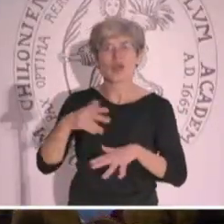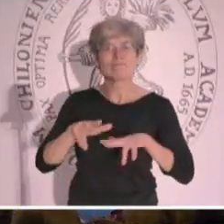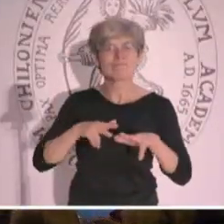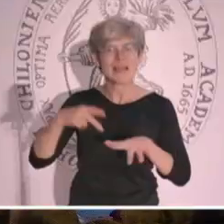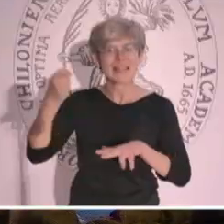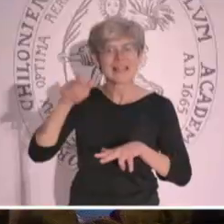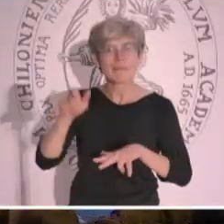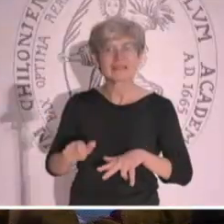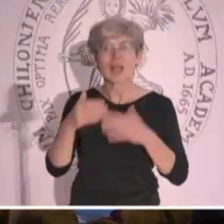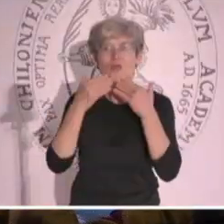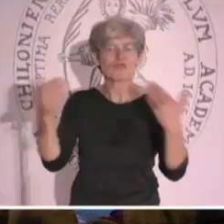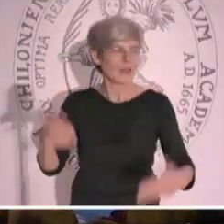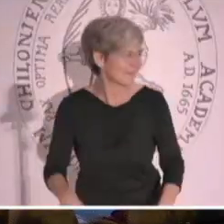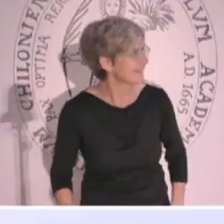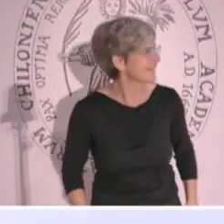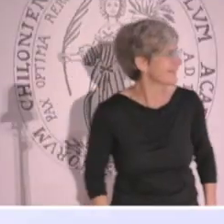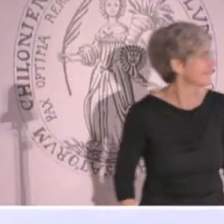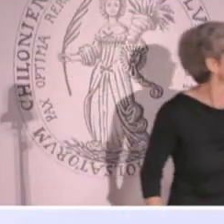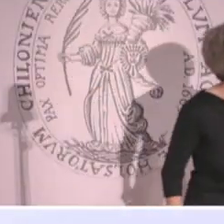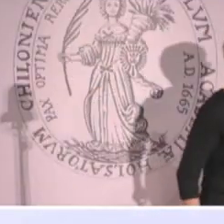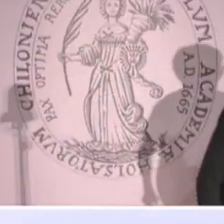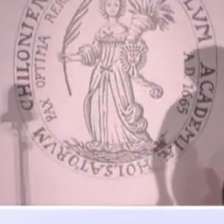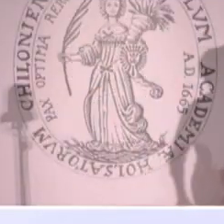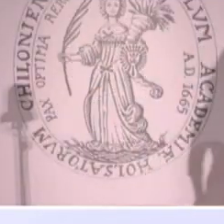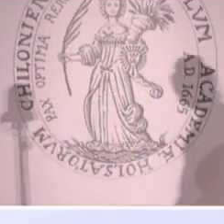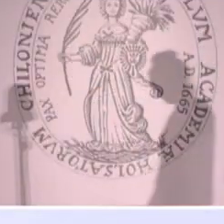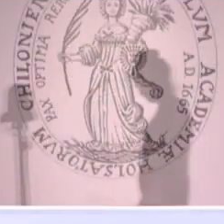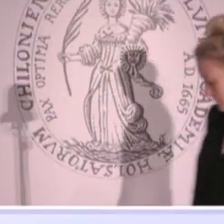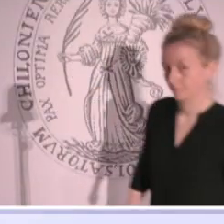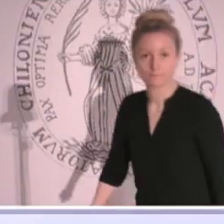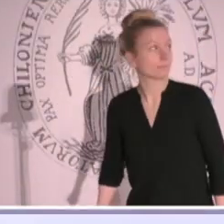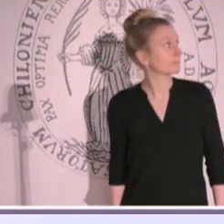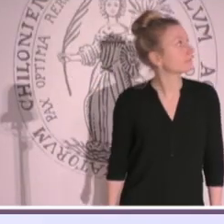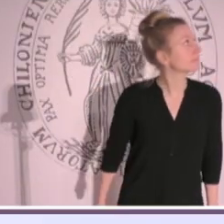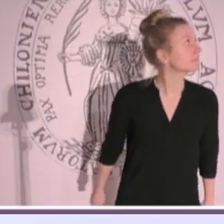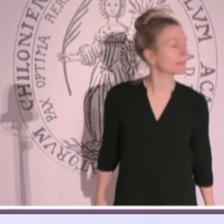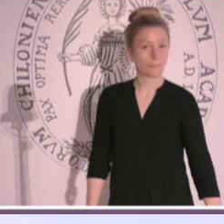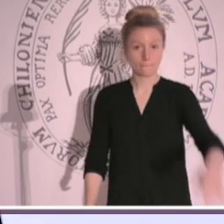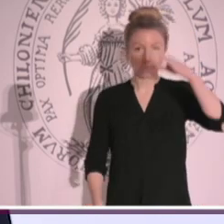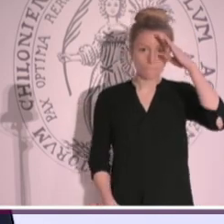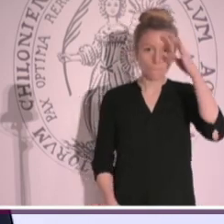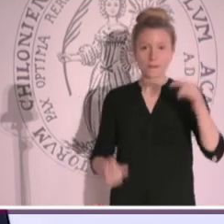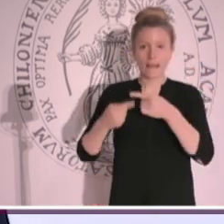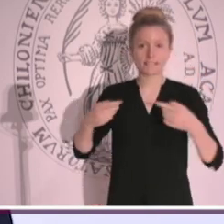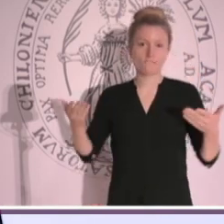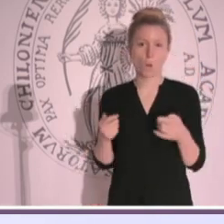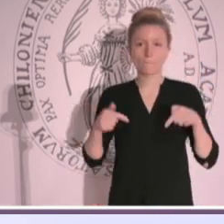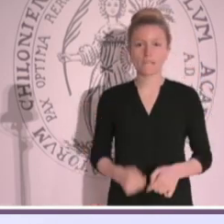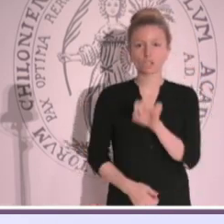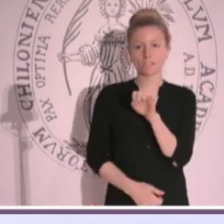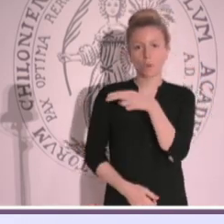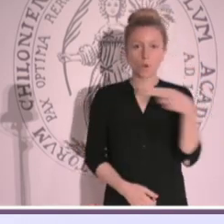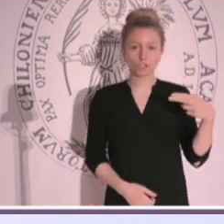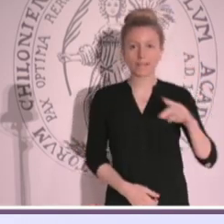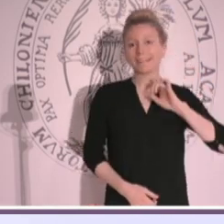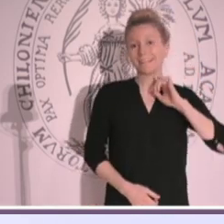Zusammen, liebe Erstsemester, liebe neue Studierende an der Christian-Albrechts-Universität in Kiel, herzlich willkommen in Schleswig-Holstein, herzlich